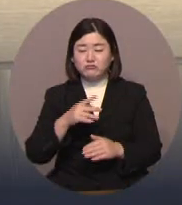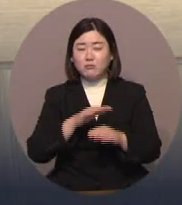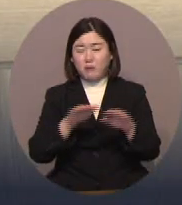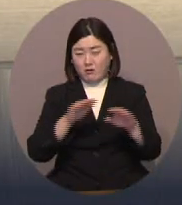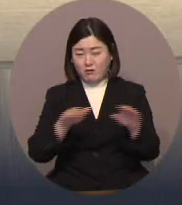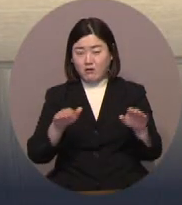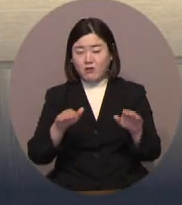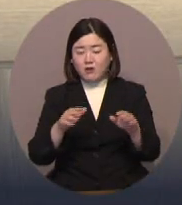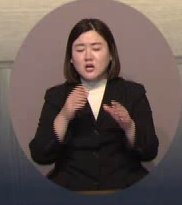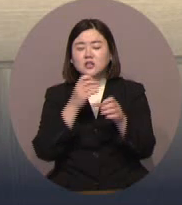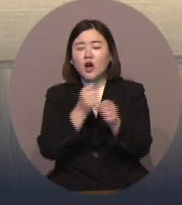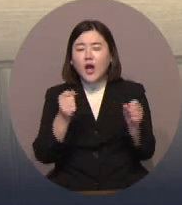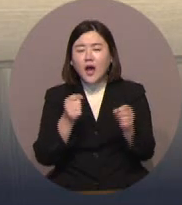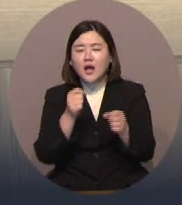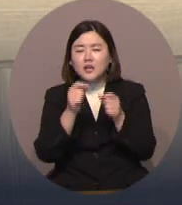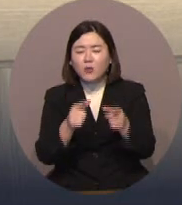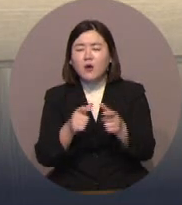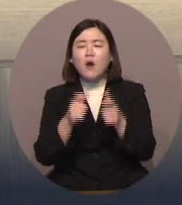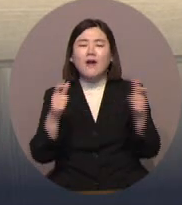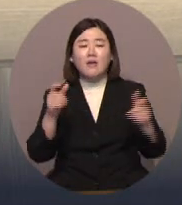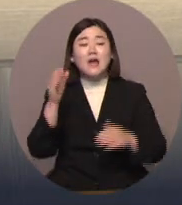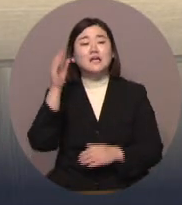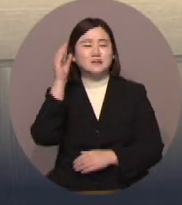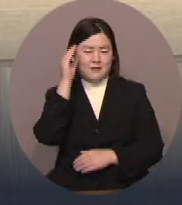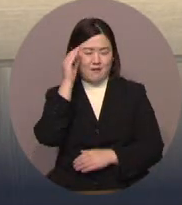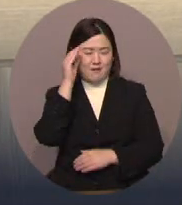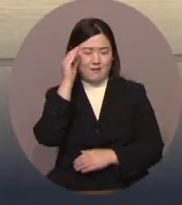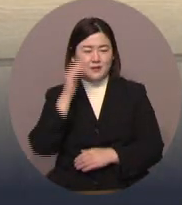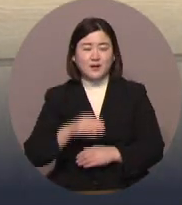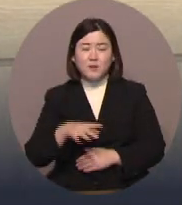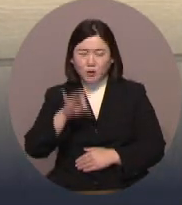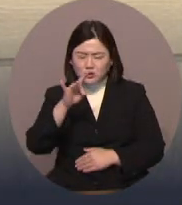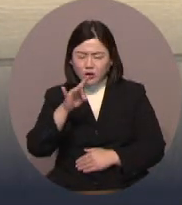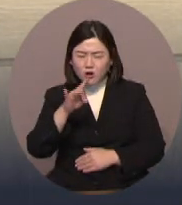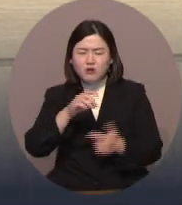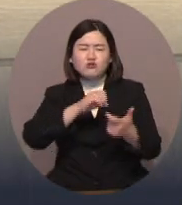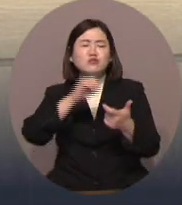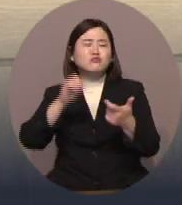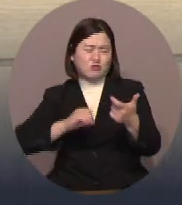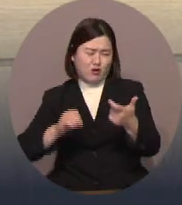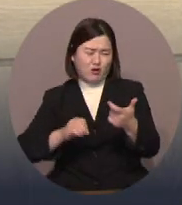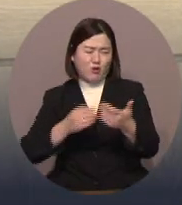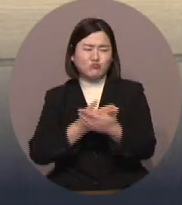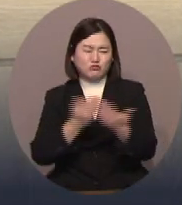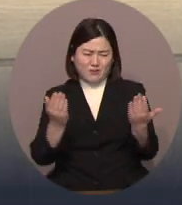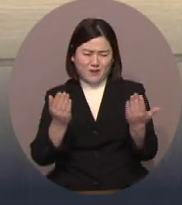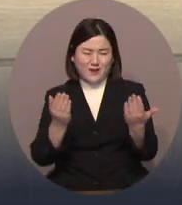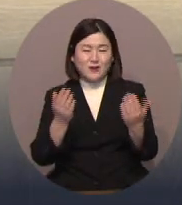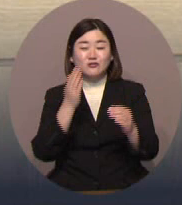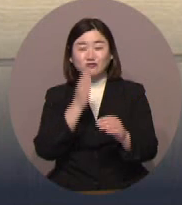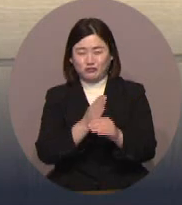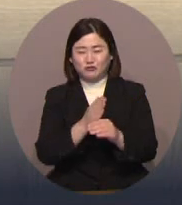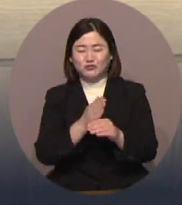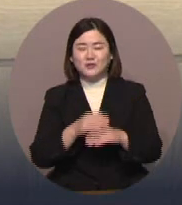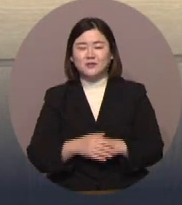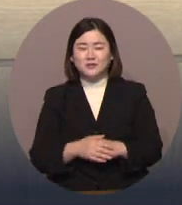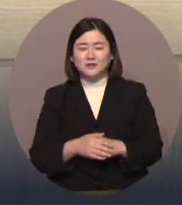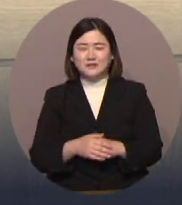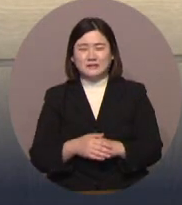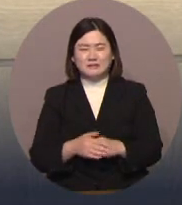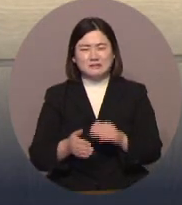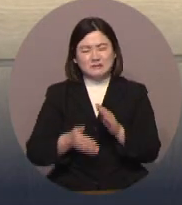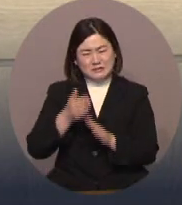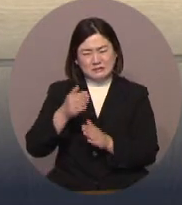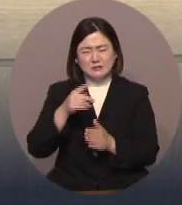완화라든지 청약 기회가 일부 확대될 걸로 좀 기대하고 있습니다. 60%를 좀 우선 분양을 좀 받고 있는데요.